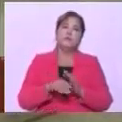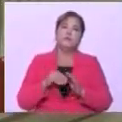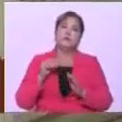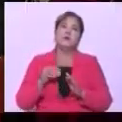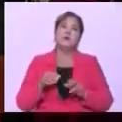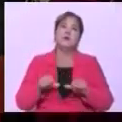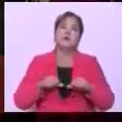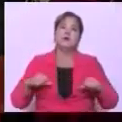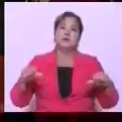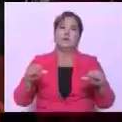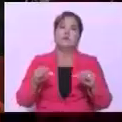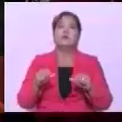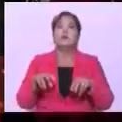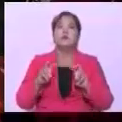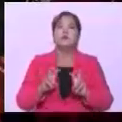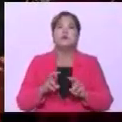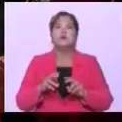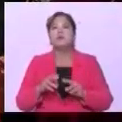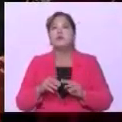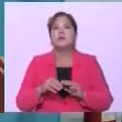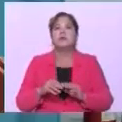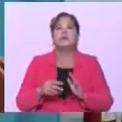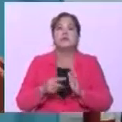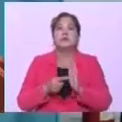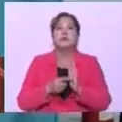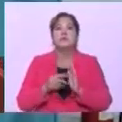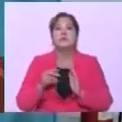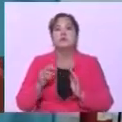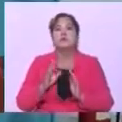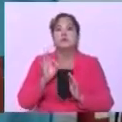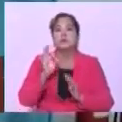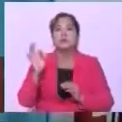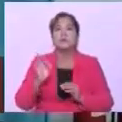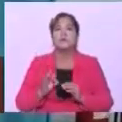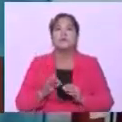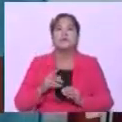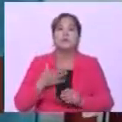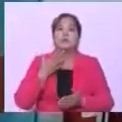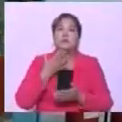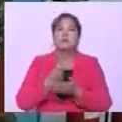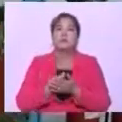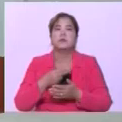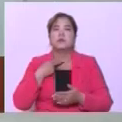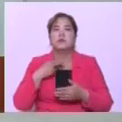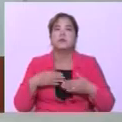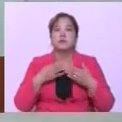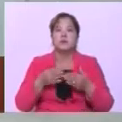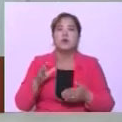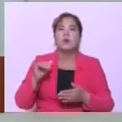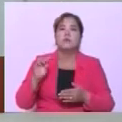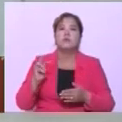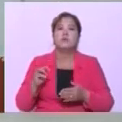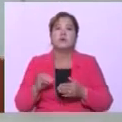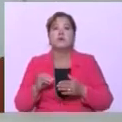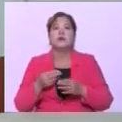комиссии, голосование в воинских частях города Актау началось в 6 часов. Свой политический долг как гражданин Казахстана сделал Даурен Гумаров. Как отмечает солдат,